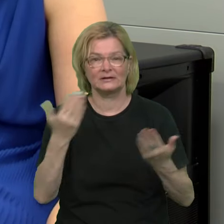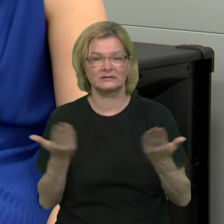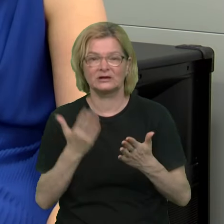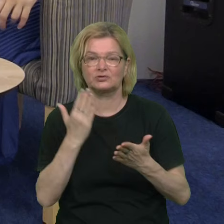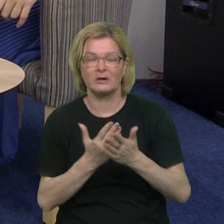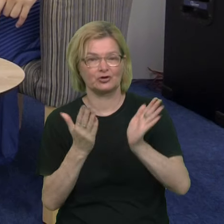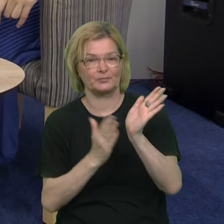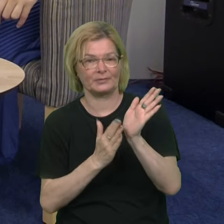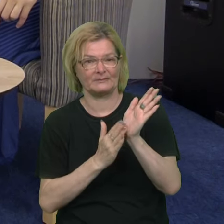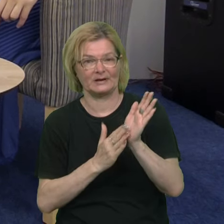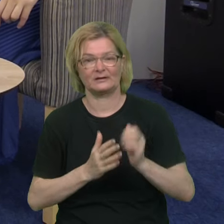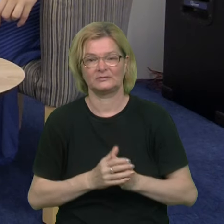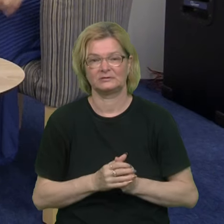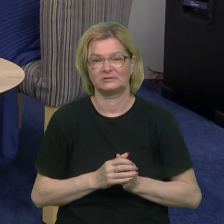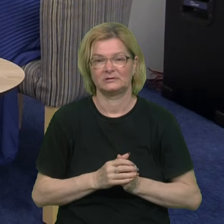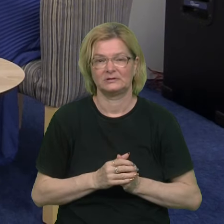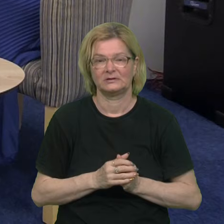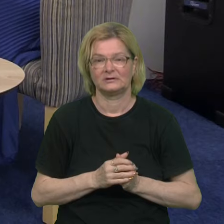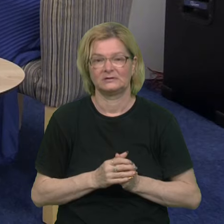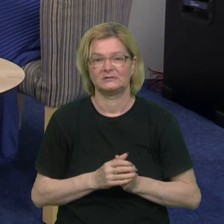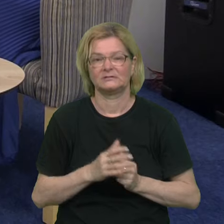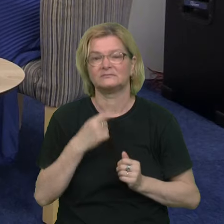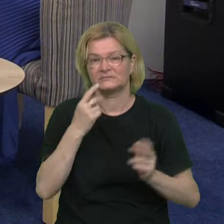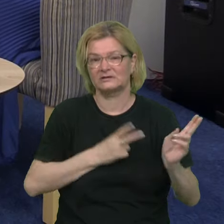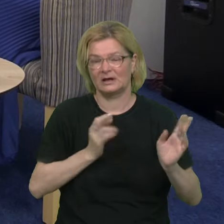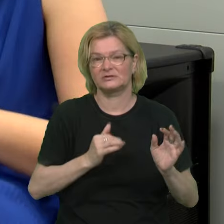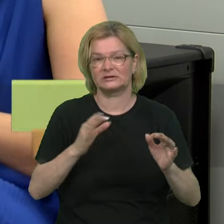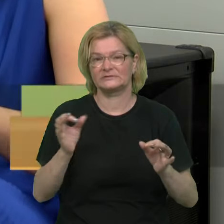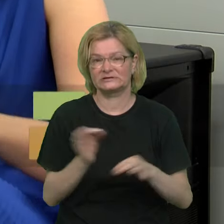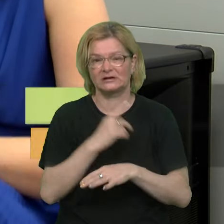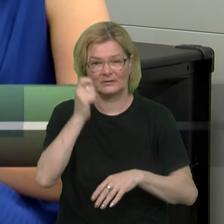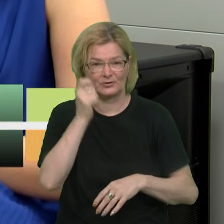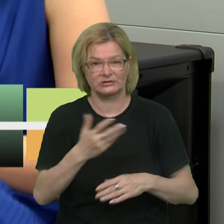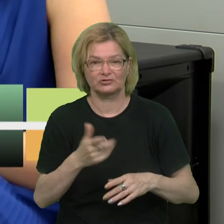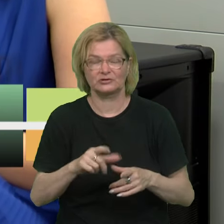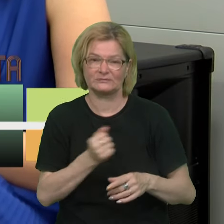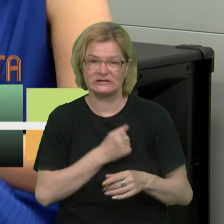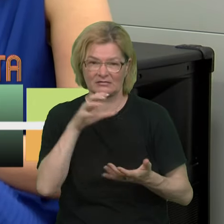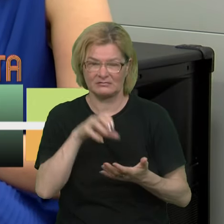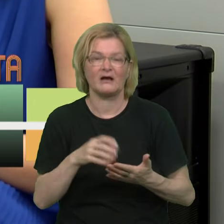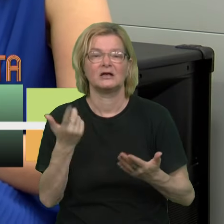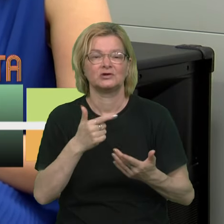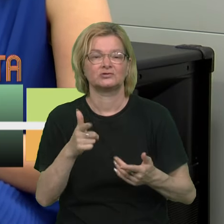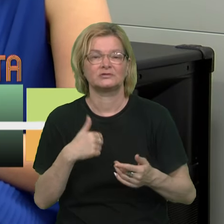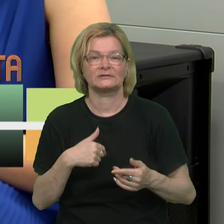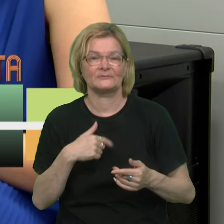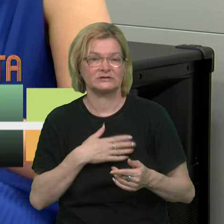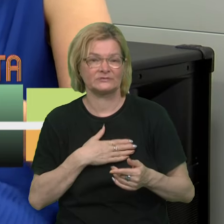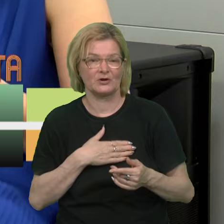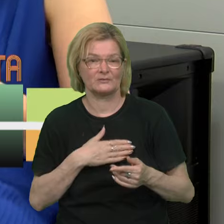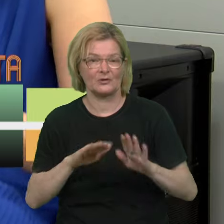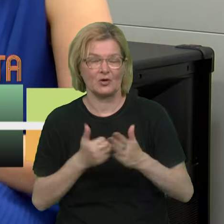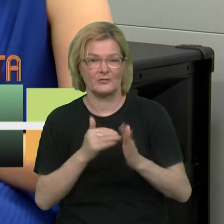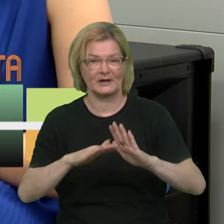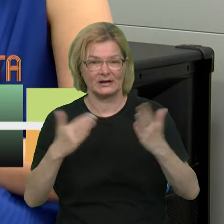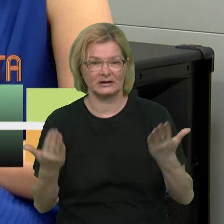zbog toga i zašto baš Huzur? Da. Pa evo, moram reći, zaista jako sam sretna i počašćena, najprije što sam u Zadru, a zatim evo i